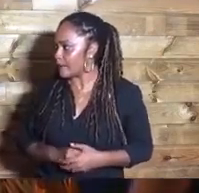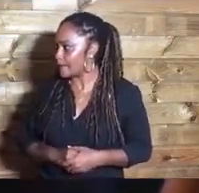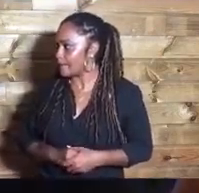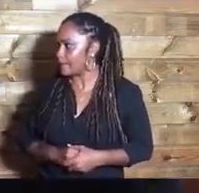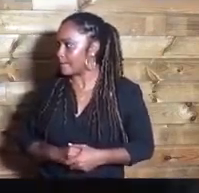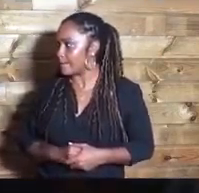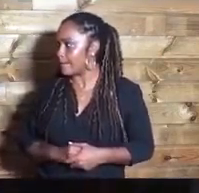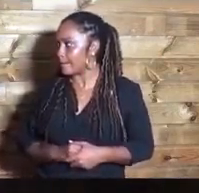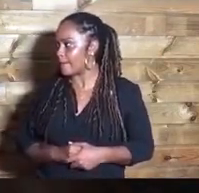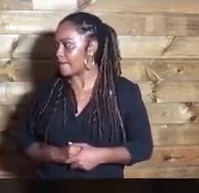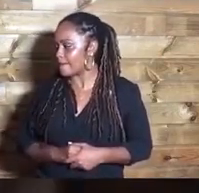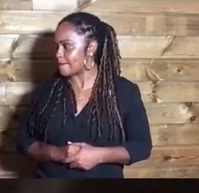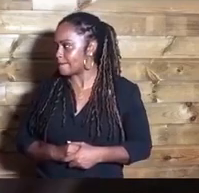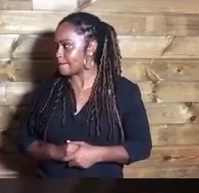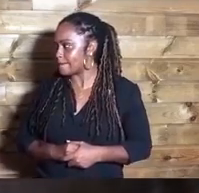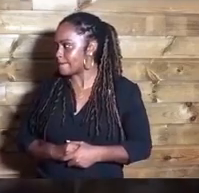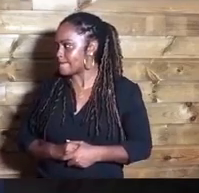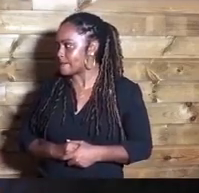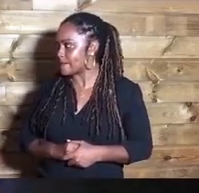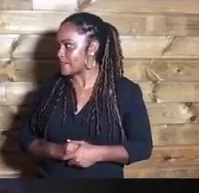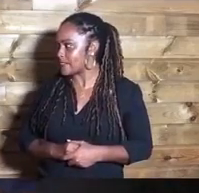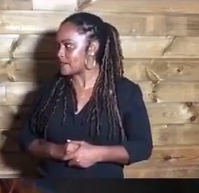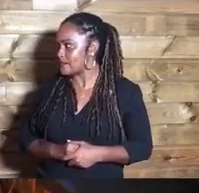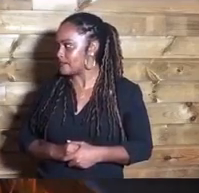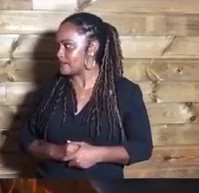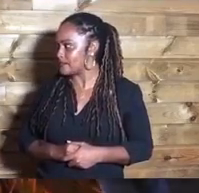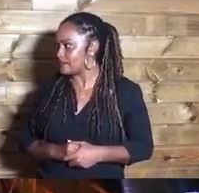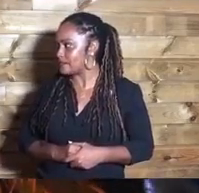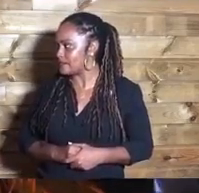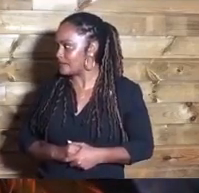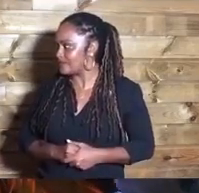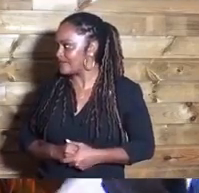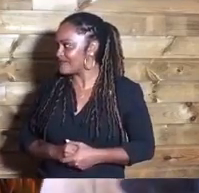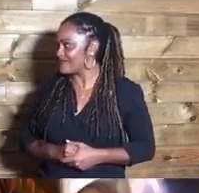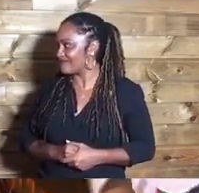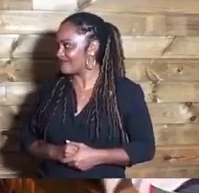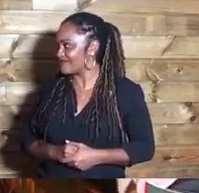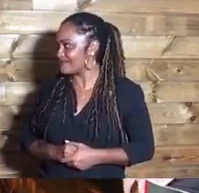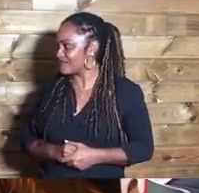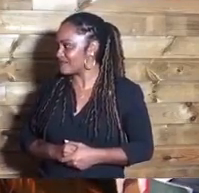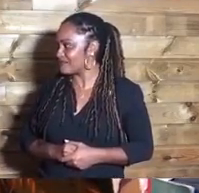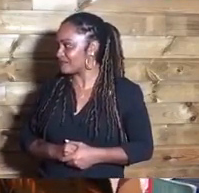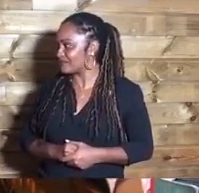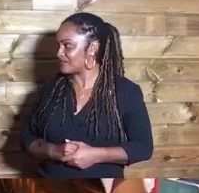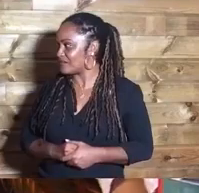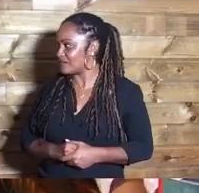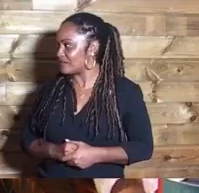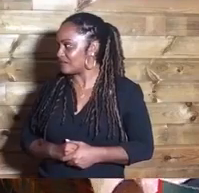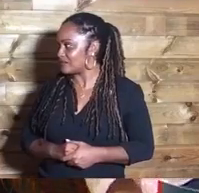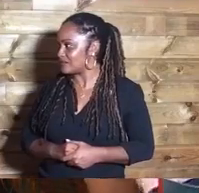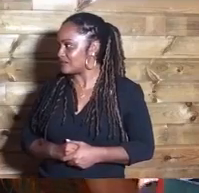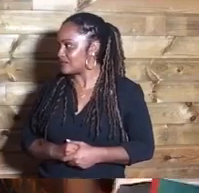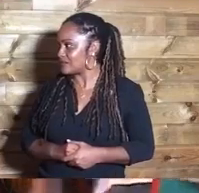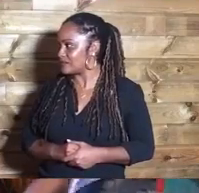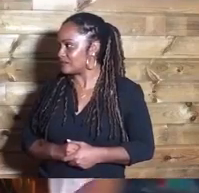en distance. Et pas d'avoir, quand même, quand même avant l'humilité là, hein, pour dire les camarades, nous ne pouvons pas faire nos meetings comme